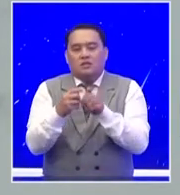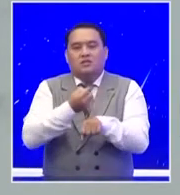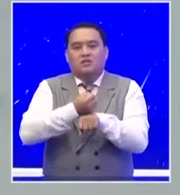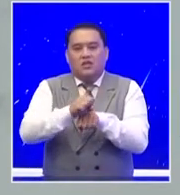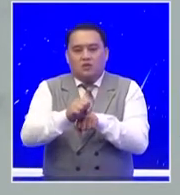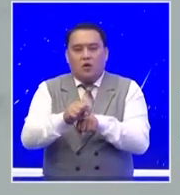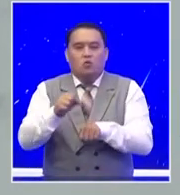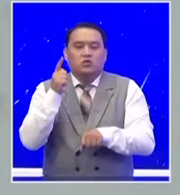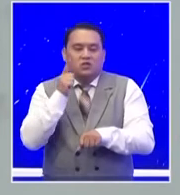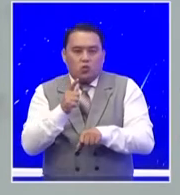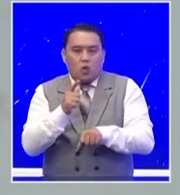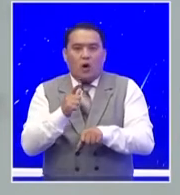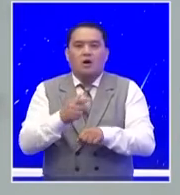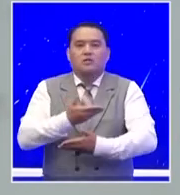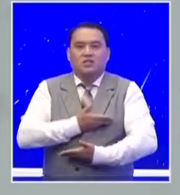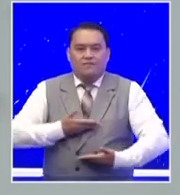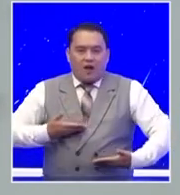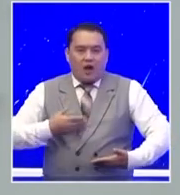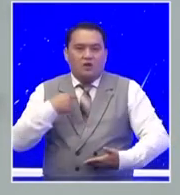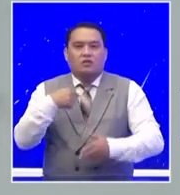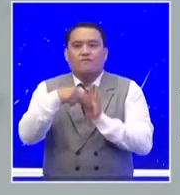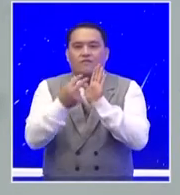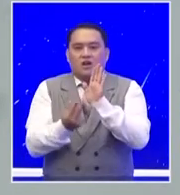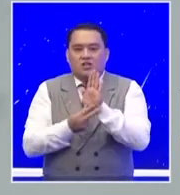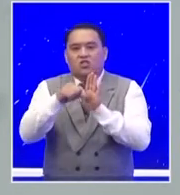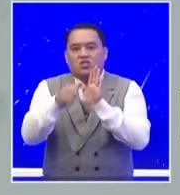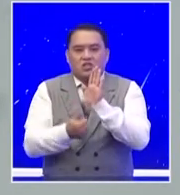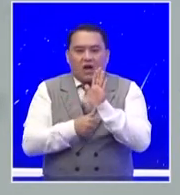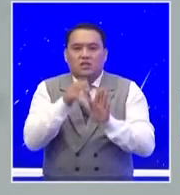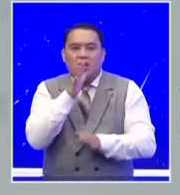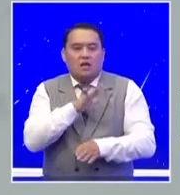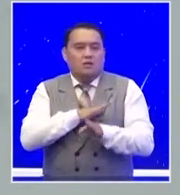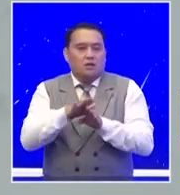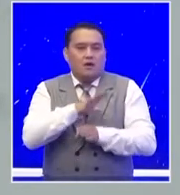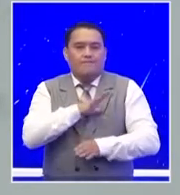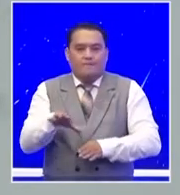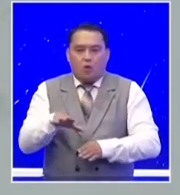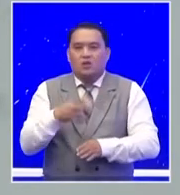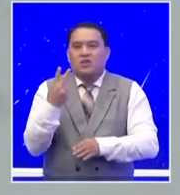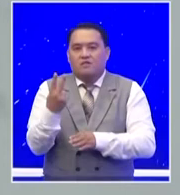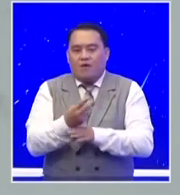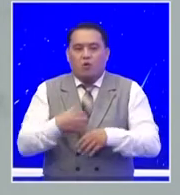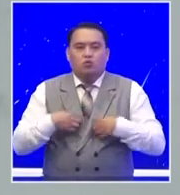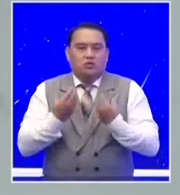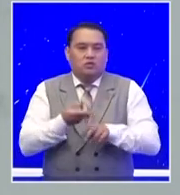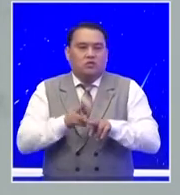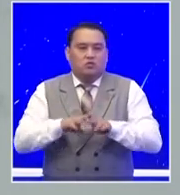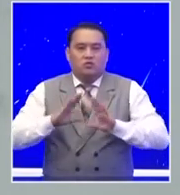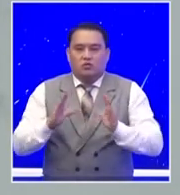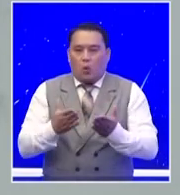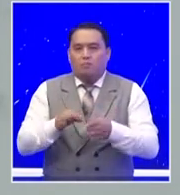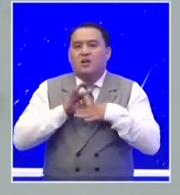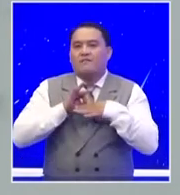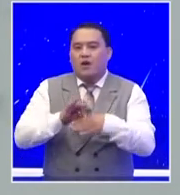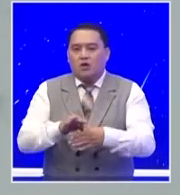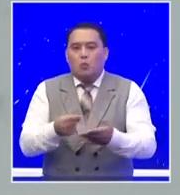характера, 29 половых сношений с лицом, не достигшим 16-летнего возраста, и 2 факта развращения. Проведенный